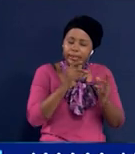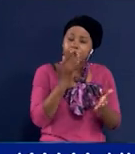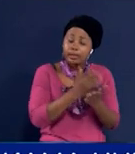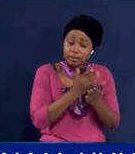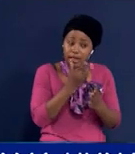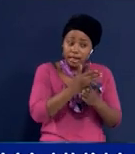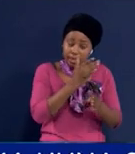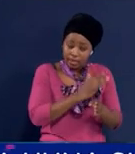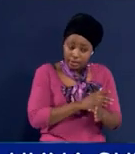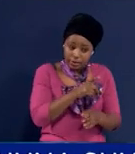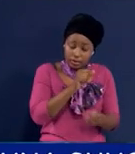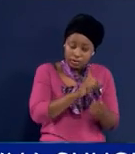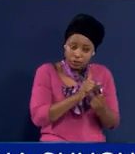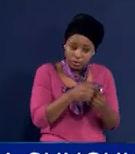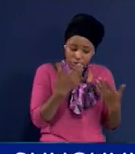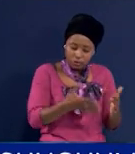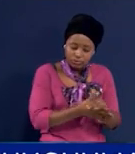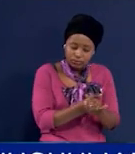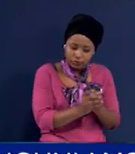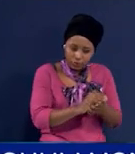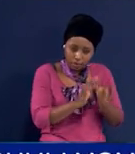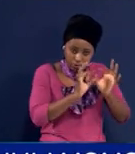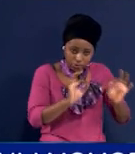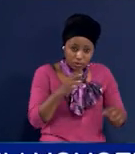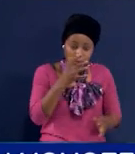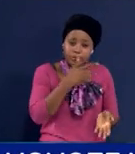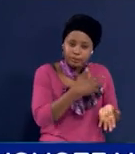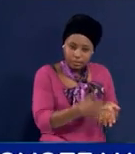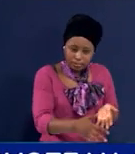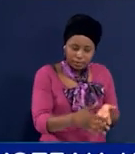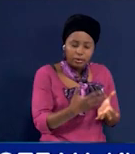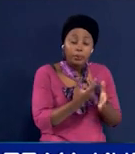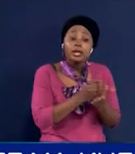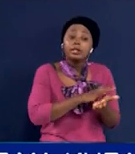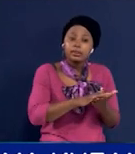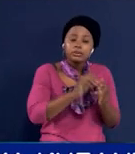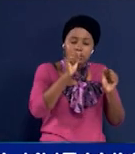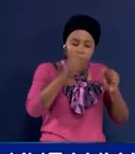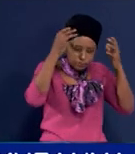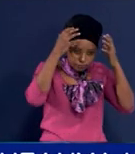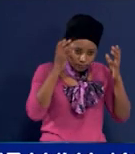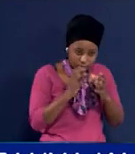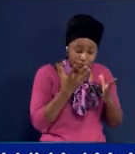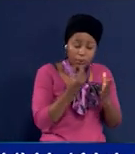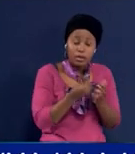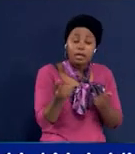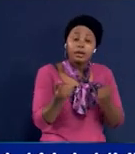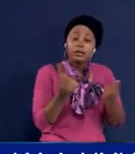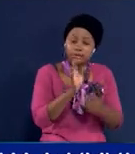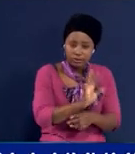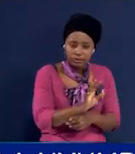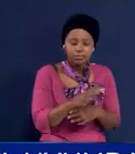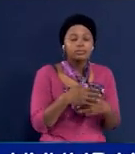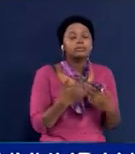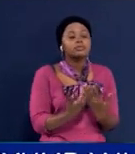kabla ya kupanda chombo hicho unanawa mikono yako vizuri kwa maji tiririka na sabuni, ndipo unavaa wewe pamoja na dereva wako. Na sasa